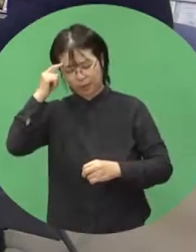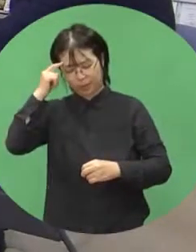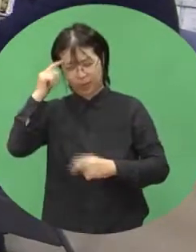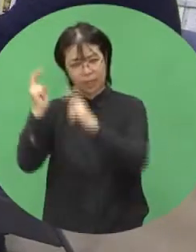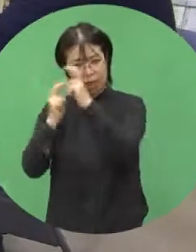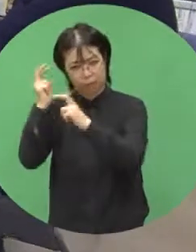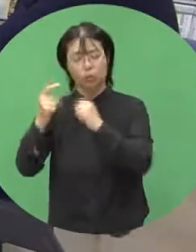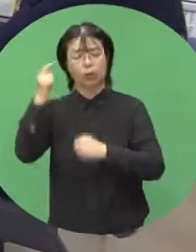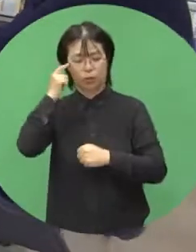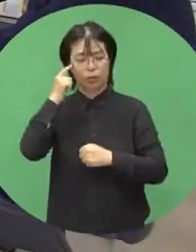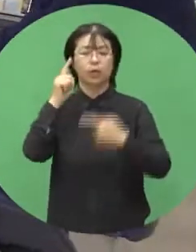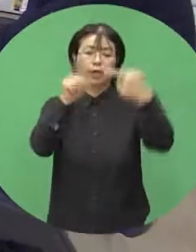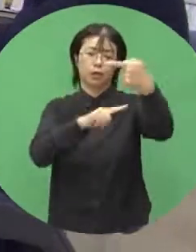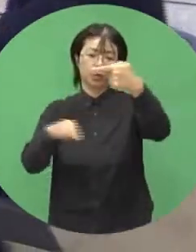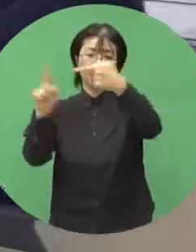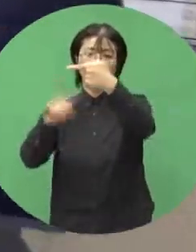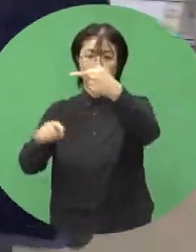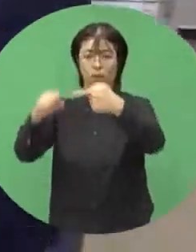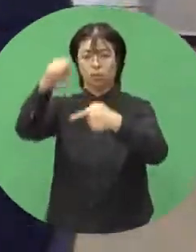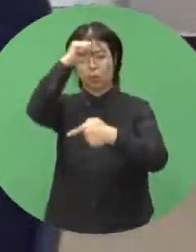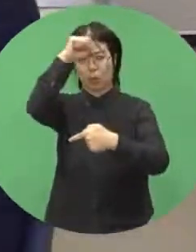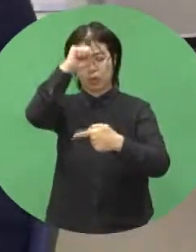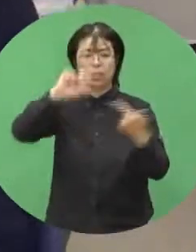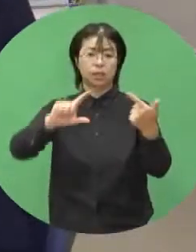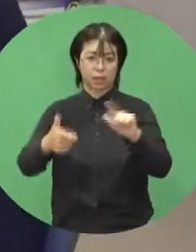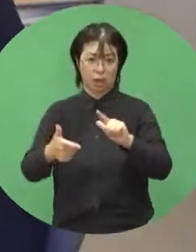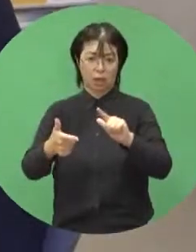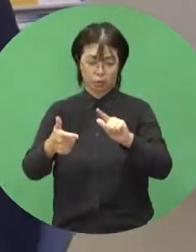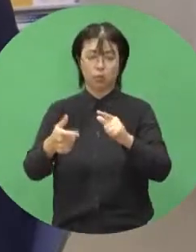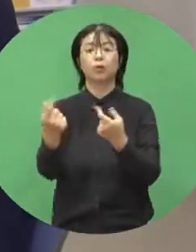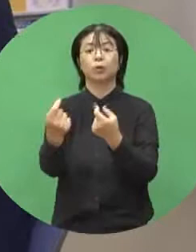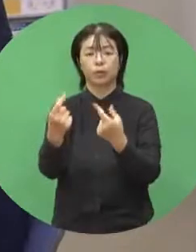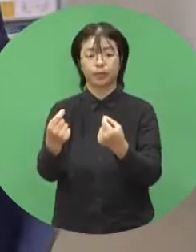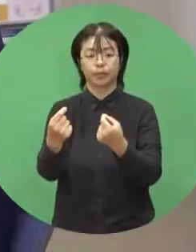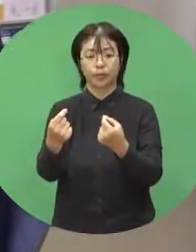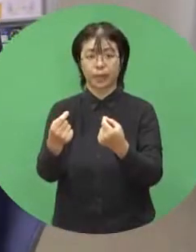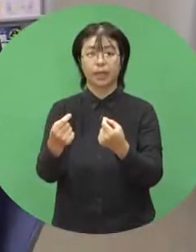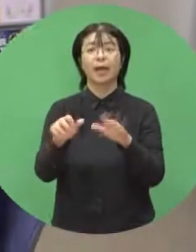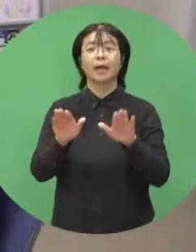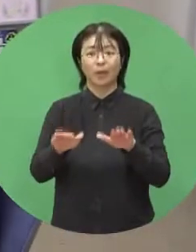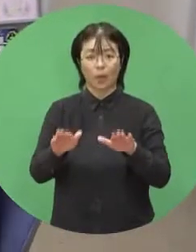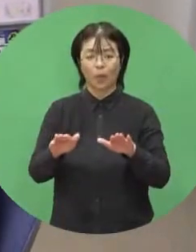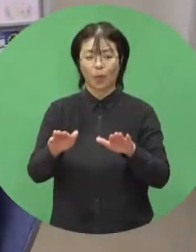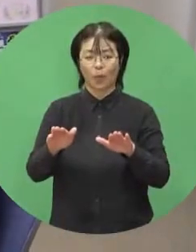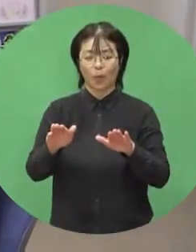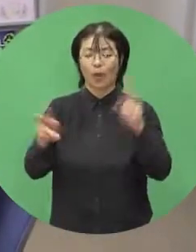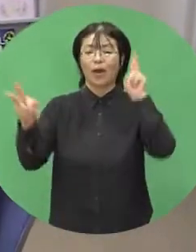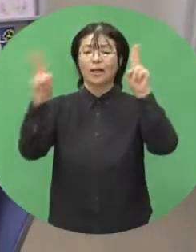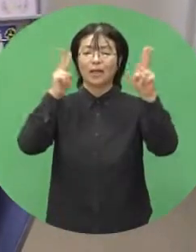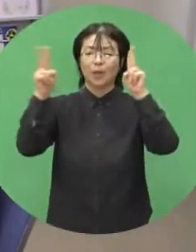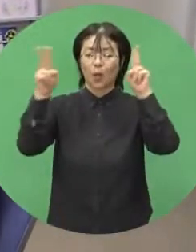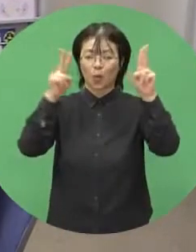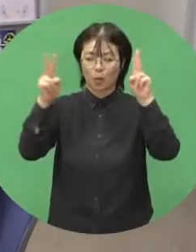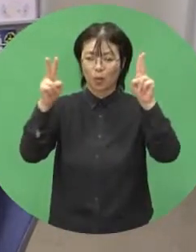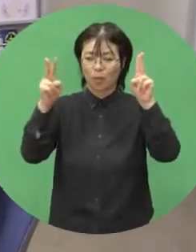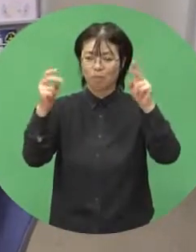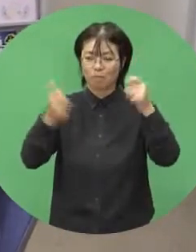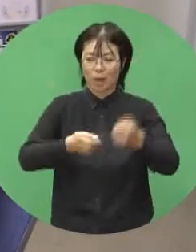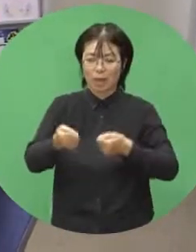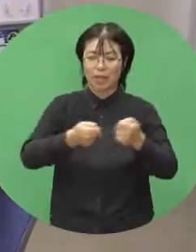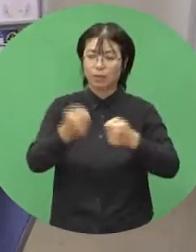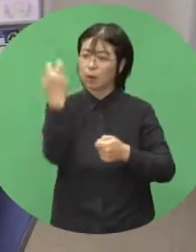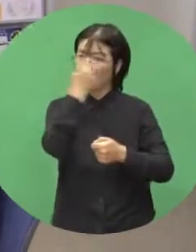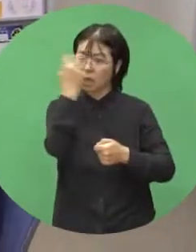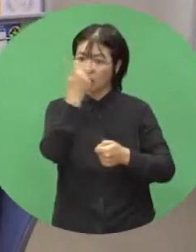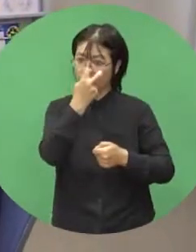ってね、状況が違うのは、そうなんですけど、せっかくこういう機会ですから、企業側のそういうこうマネジメントとかね、経営管理される方